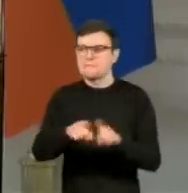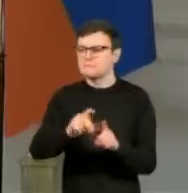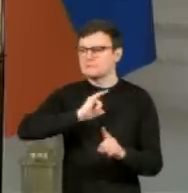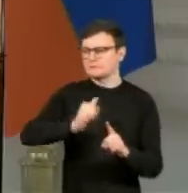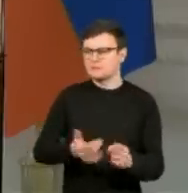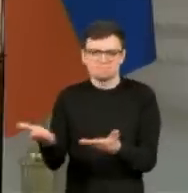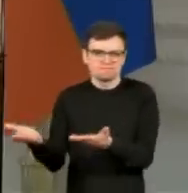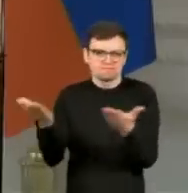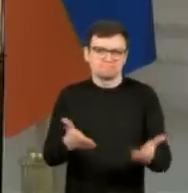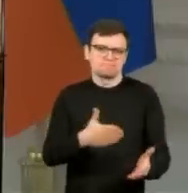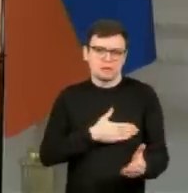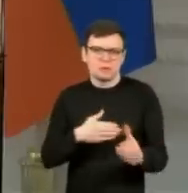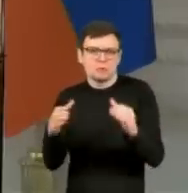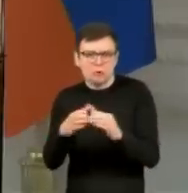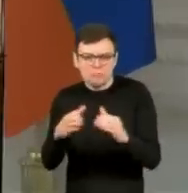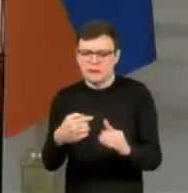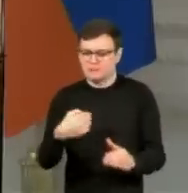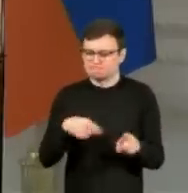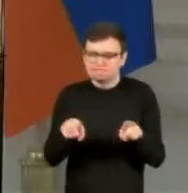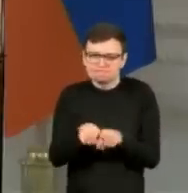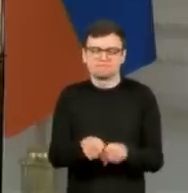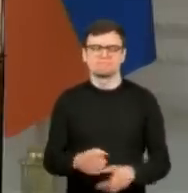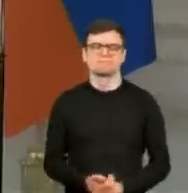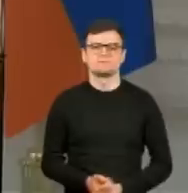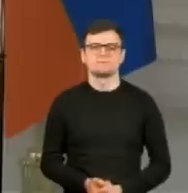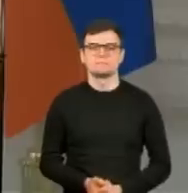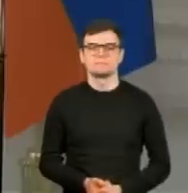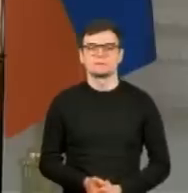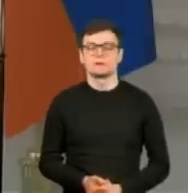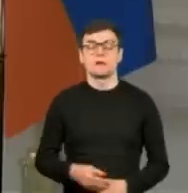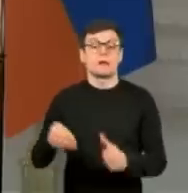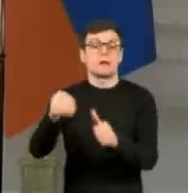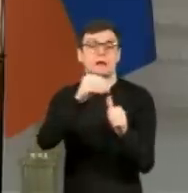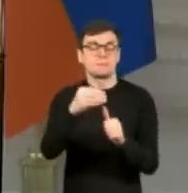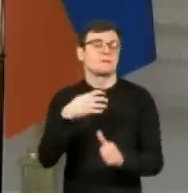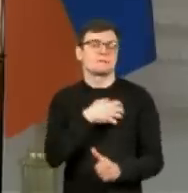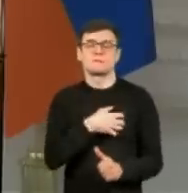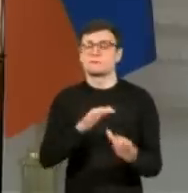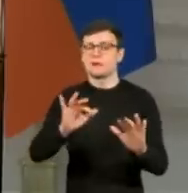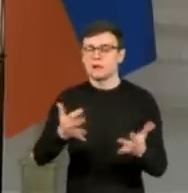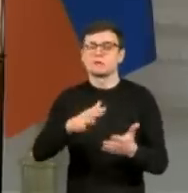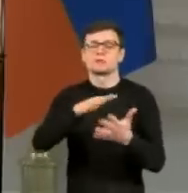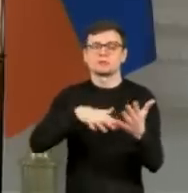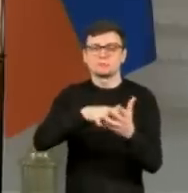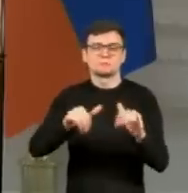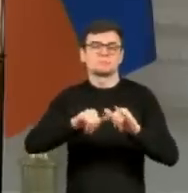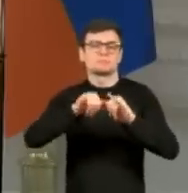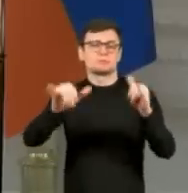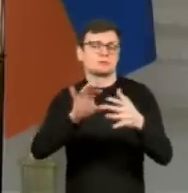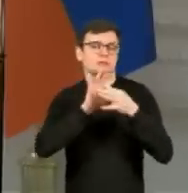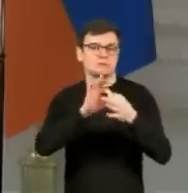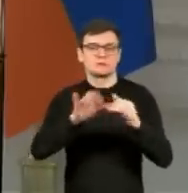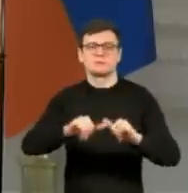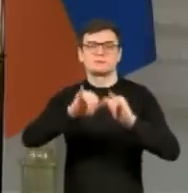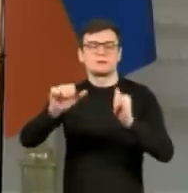mano delegacijos nariams. Armėnijai yra labai svarbu toliau plėtoti ir stiprinti ryšius su